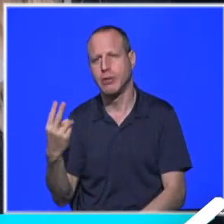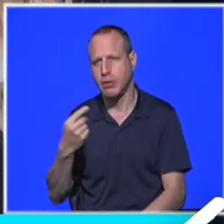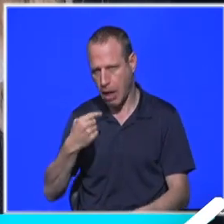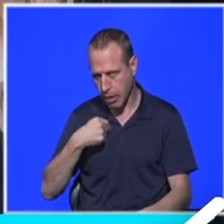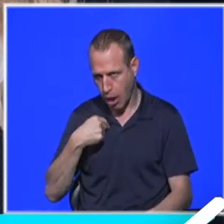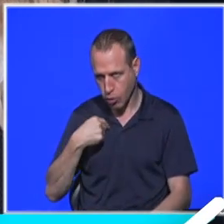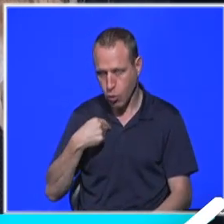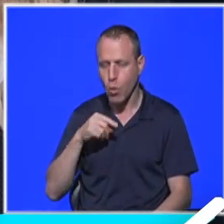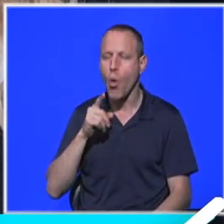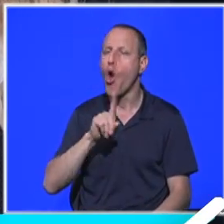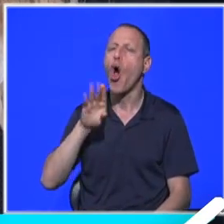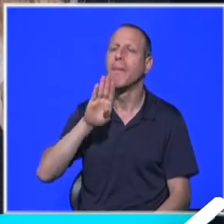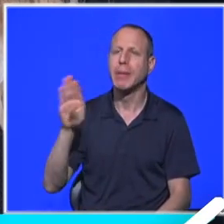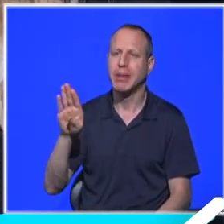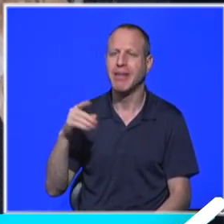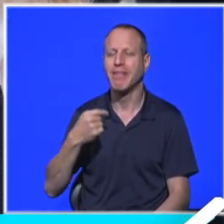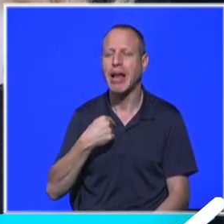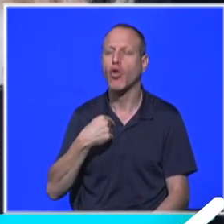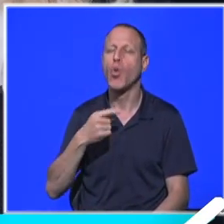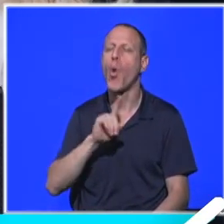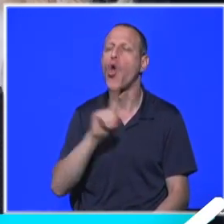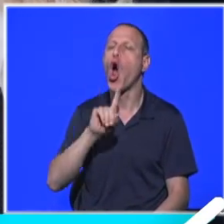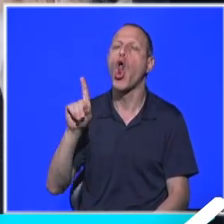אלה שהם לא ביבי, ואנחנו אלה שהם לא ביבי.